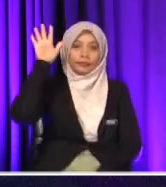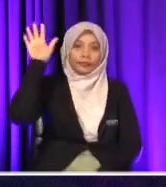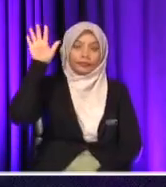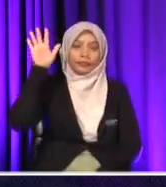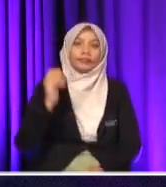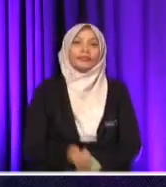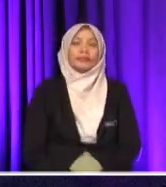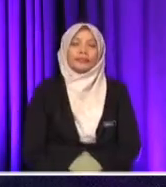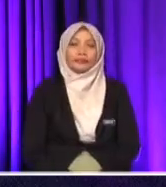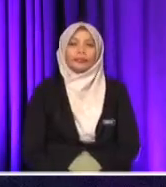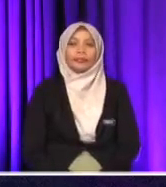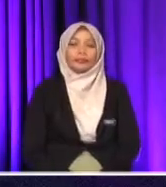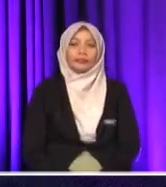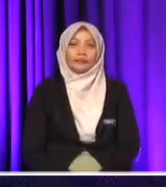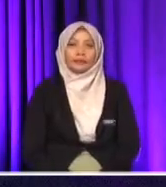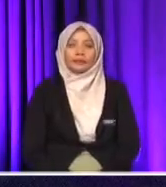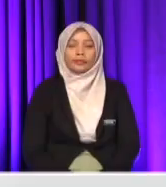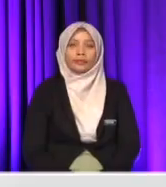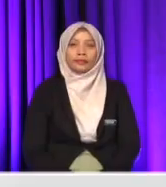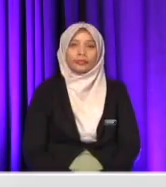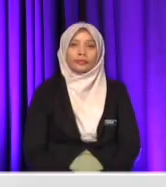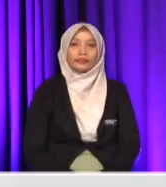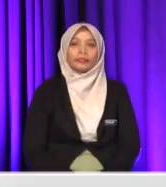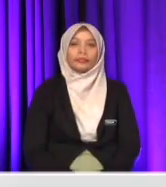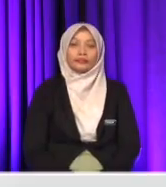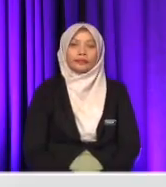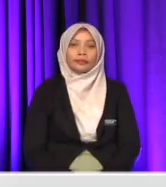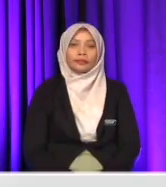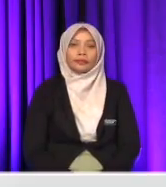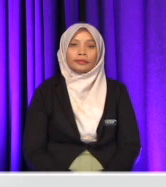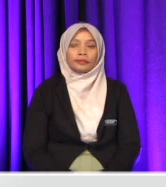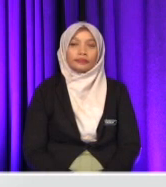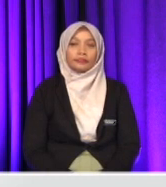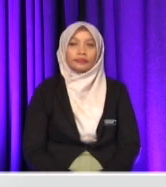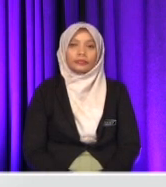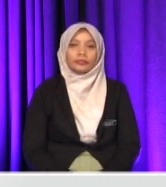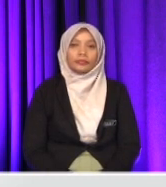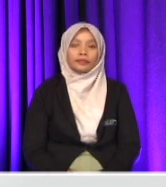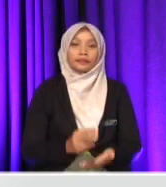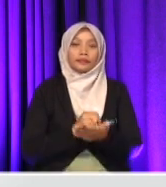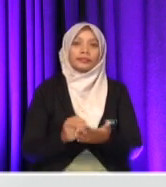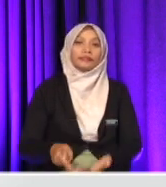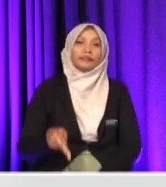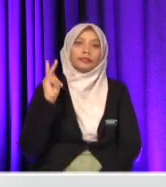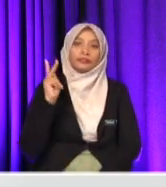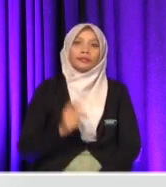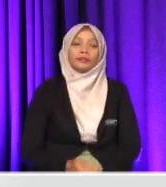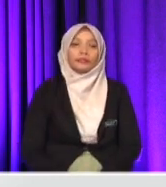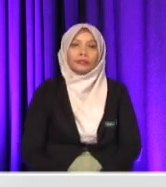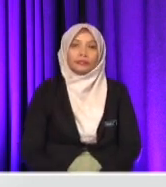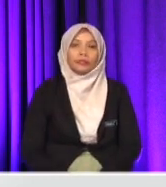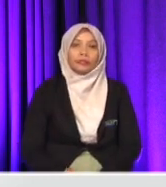kawan-kawan. Siapa baik, nak jawab? Siapa nak jawab tu? Okey, baik. Iman. Iman. Berapa nilai pemuat? Nilai pemuat dia